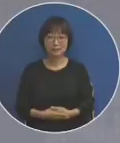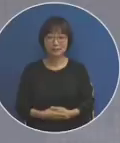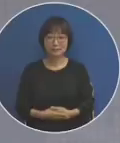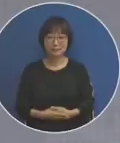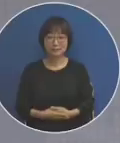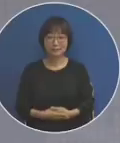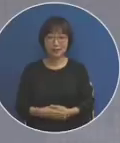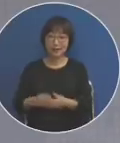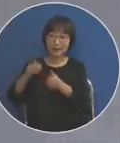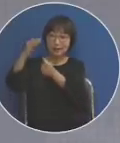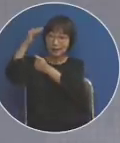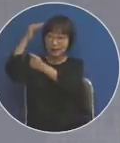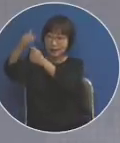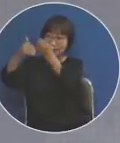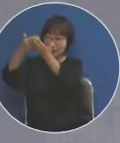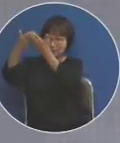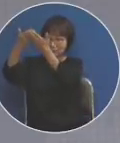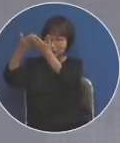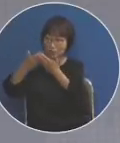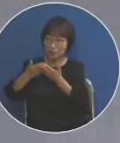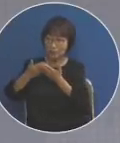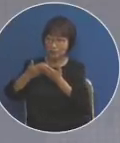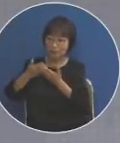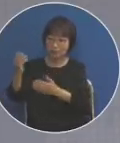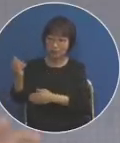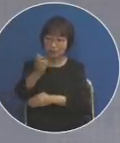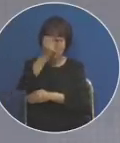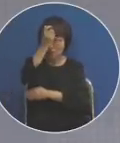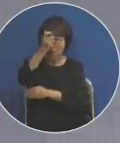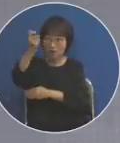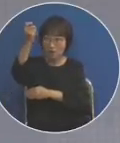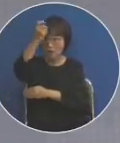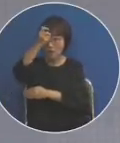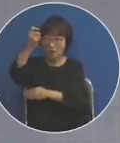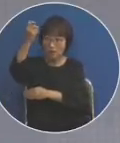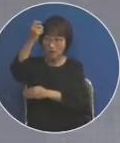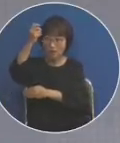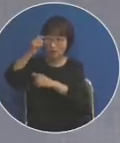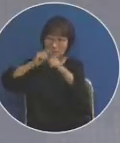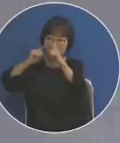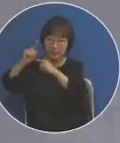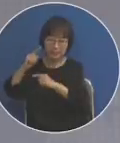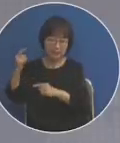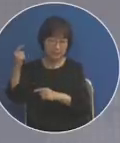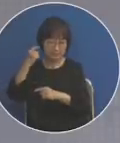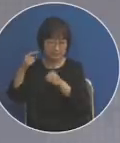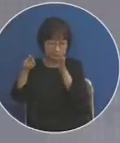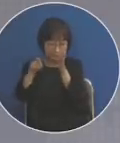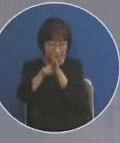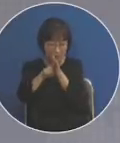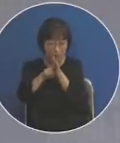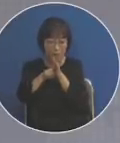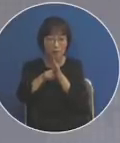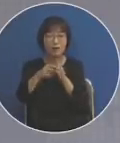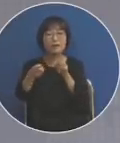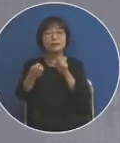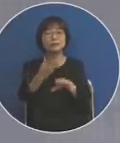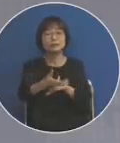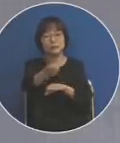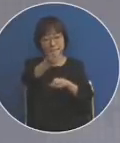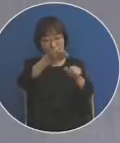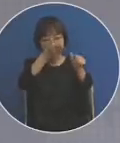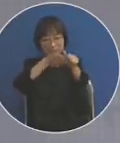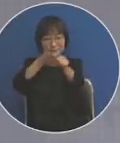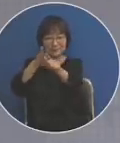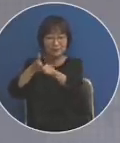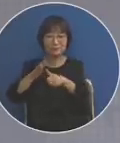말고 성령께서 하시는 얘기를 듣고요. 여러분 역사에 있는 축복 받으시길 바랍니다. With the word that God gives, don't listen to my words, but we'll hold on to the words of God and